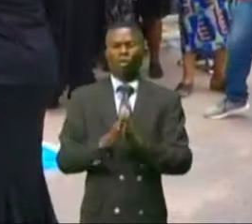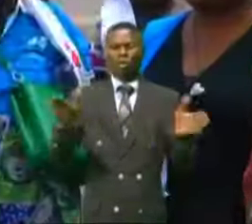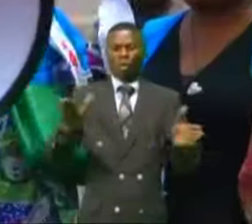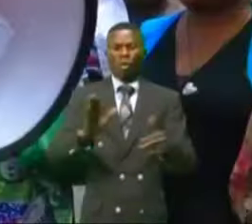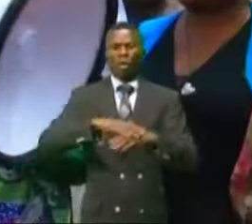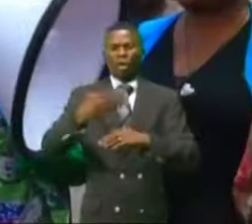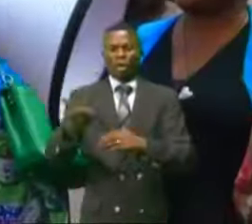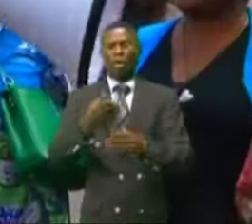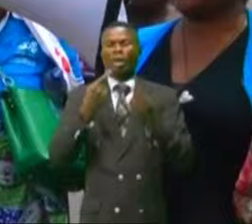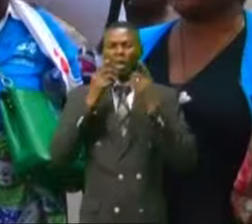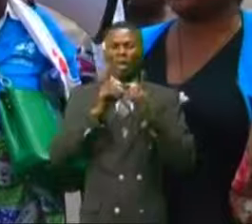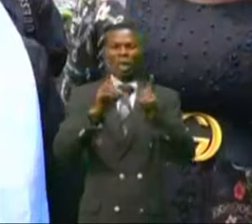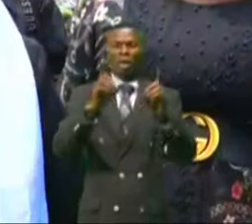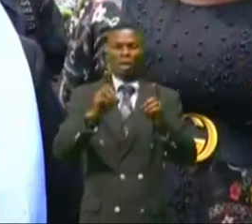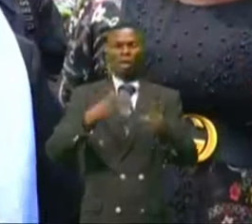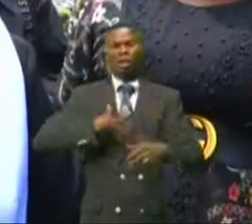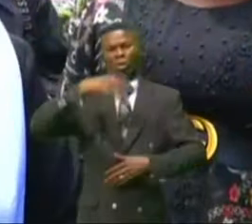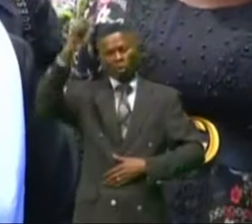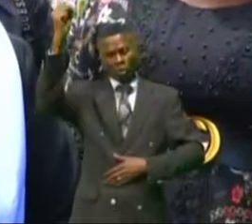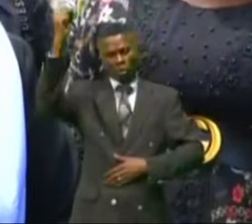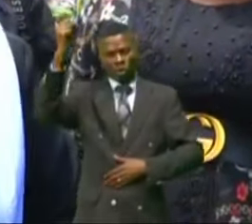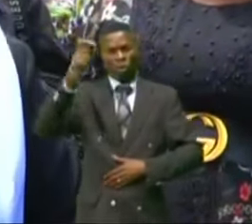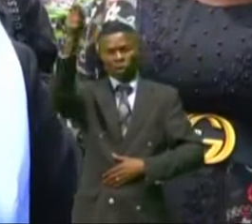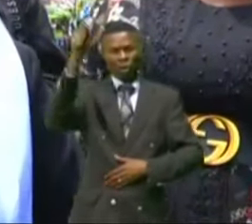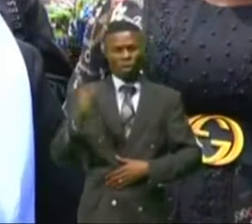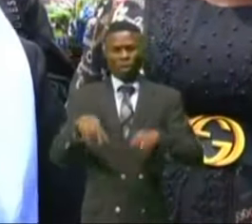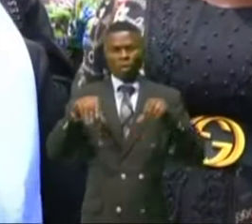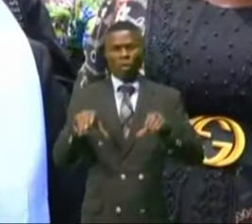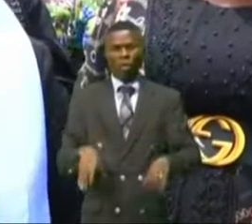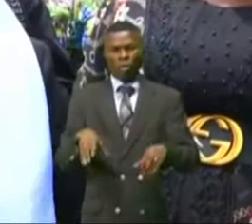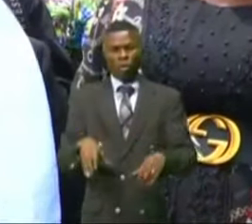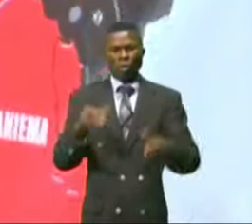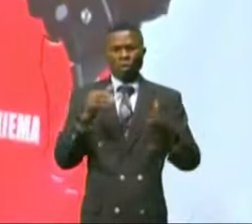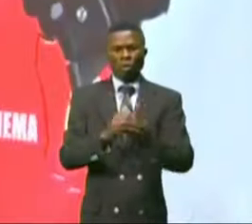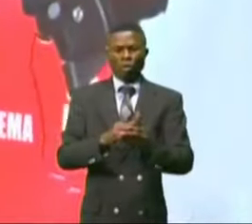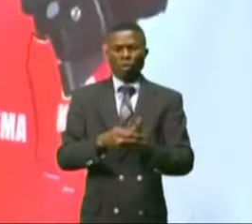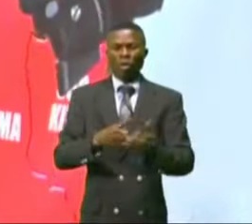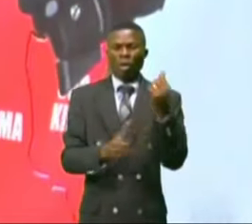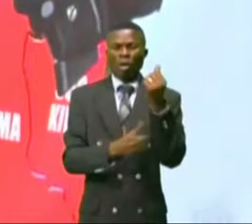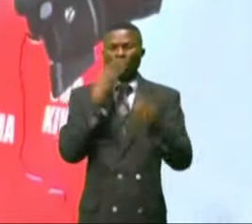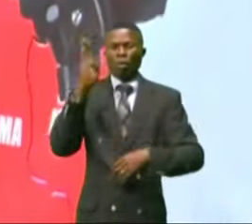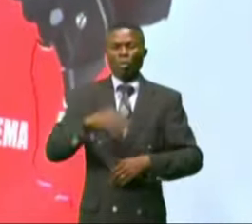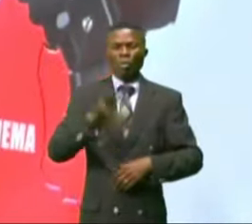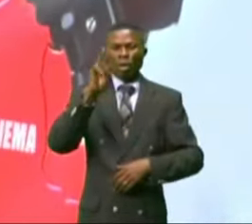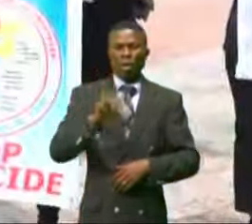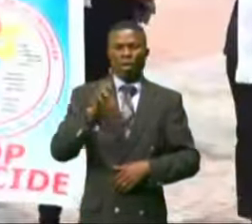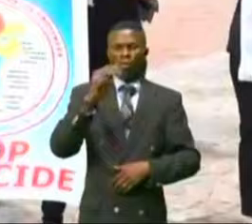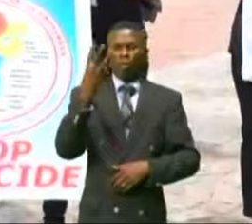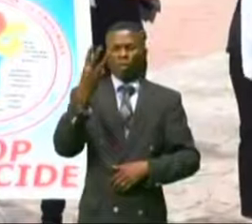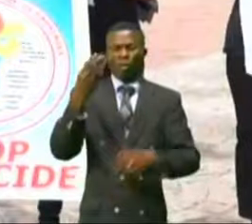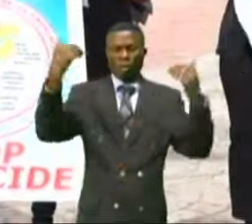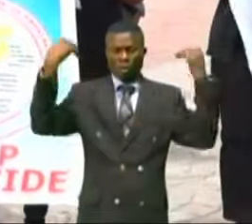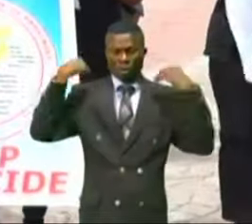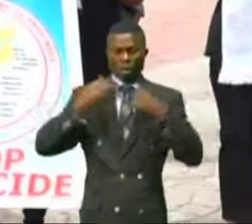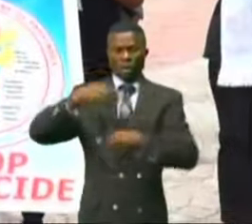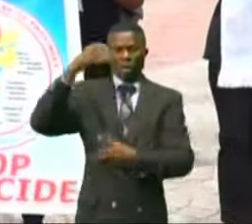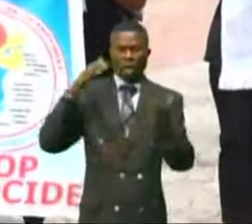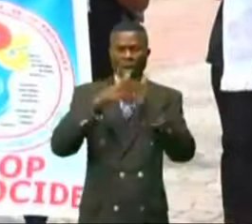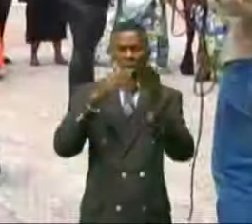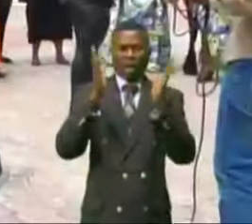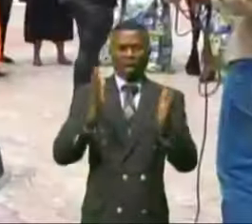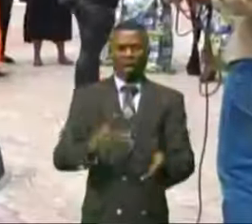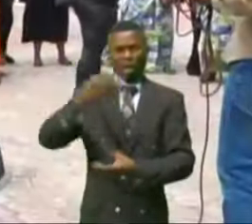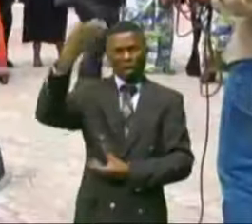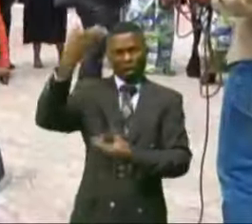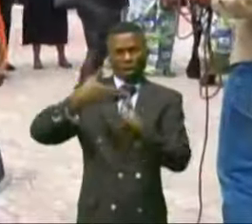suivi de la déclaration de la victoire des forces armées congolaises sur le méchant M23 avec leur maître agresseur, le Rwanda. Il